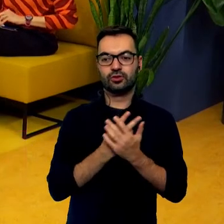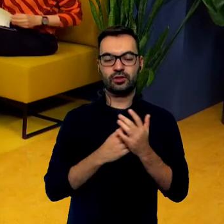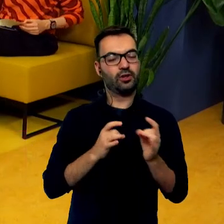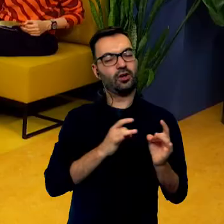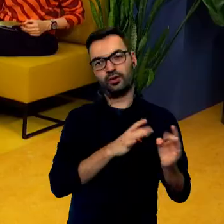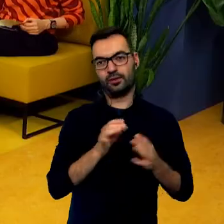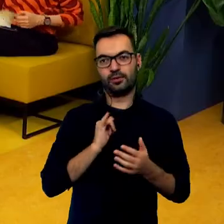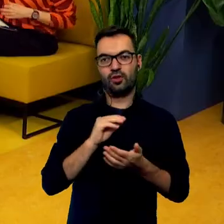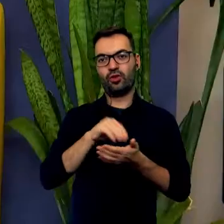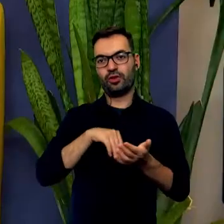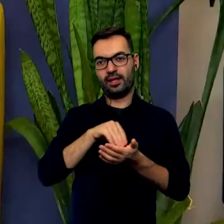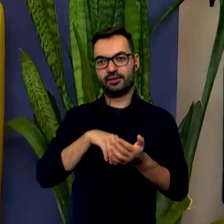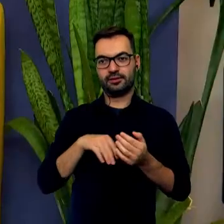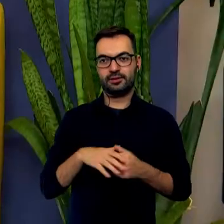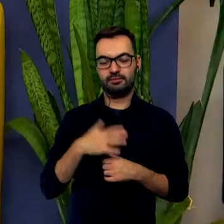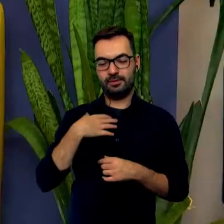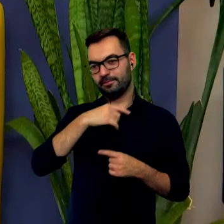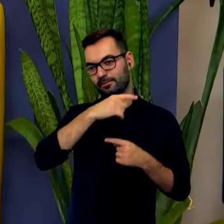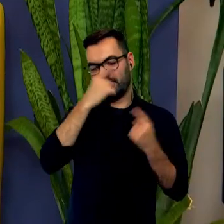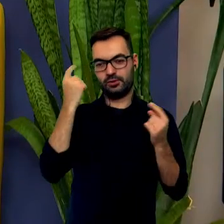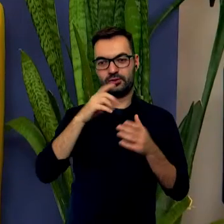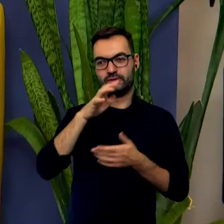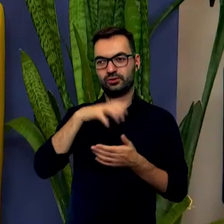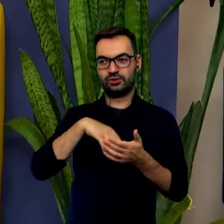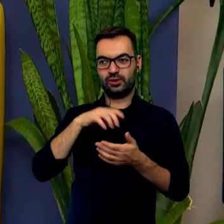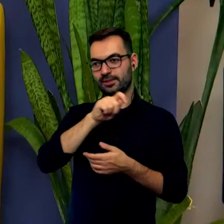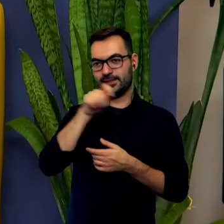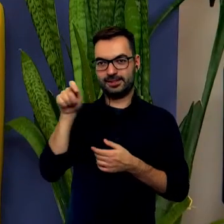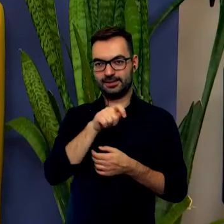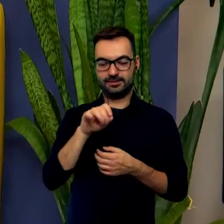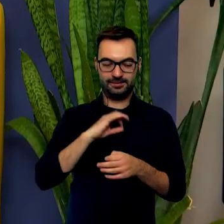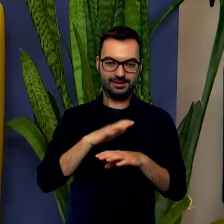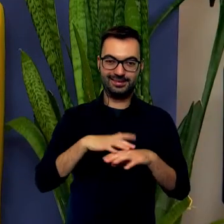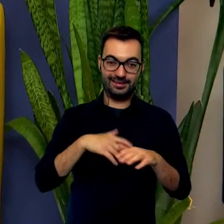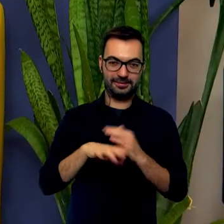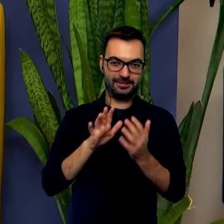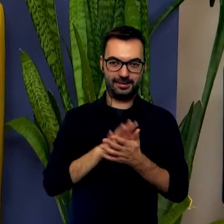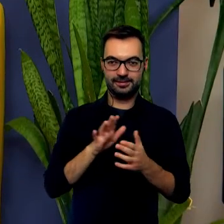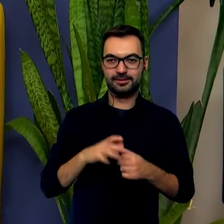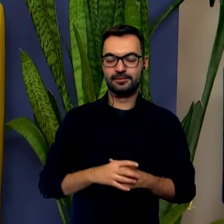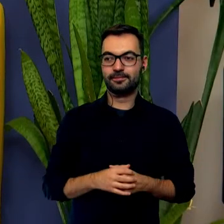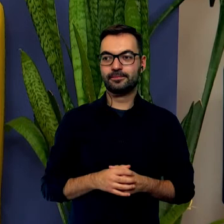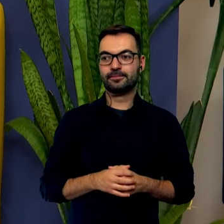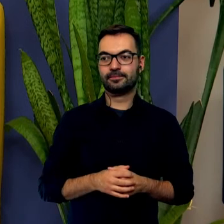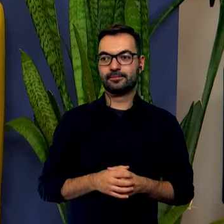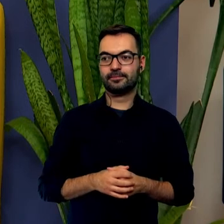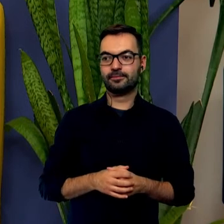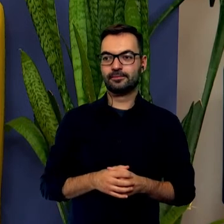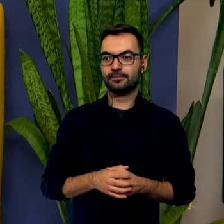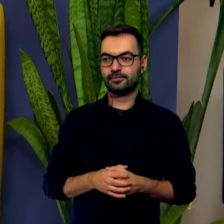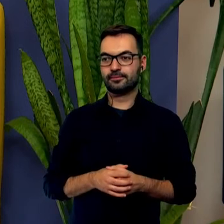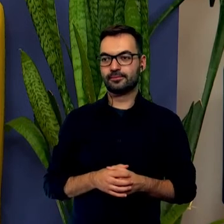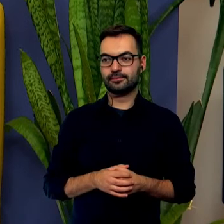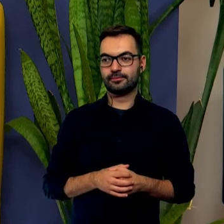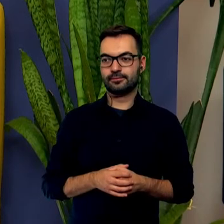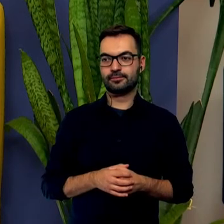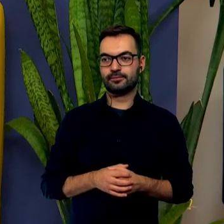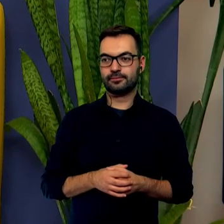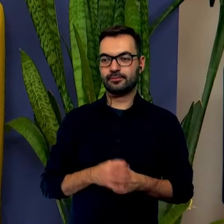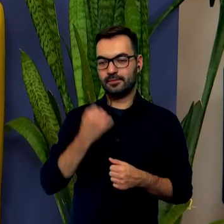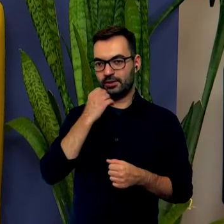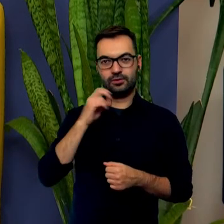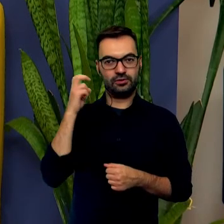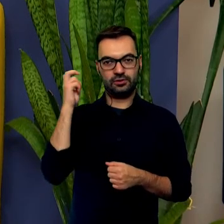robiłam notatki. Mam tutaj mnóstwo stron pozaznaczanych, ale to też takie moje zawodowe skrzywienie, bo jest to